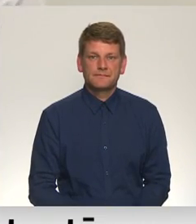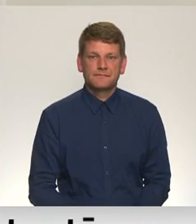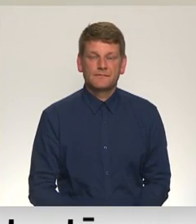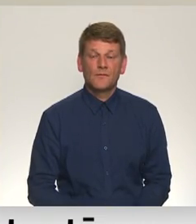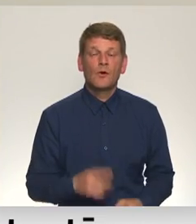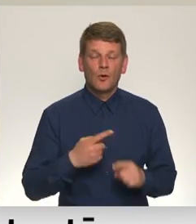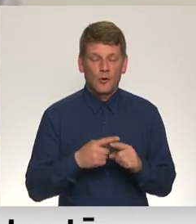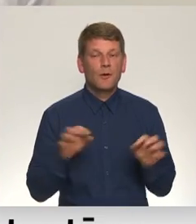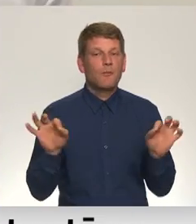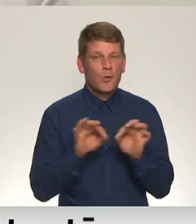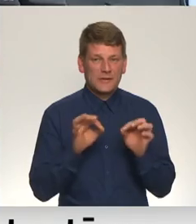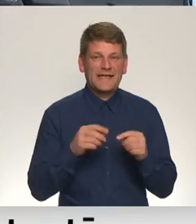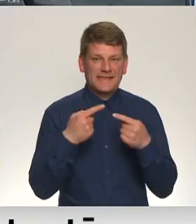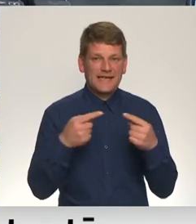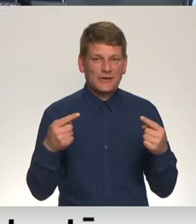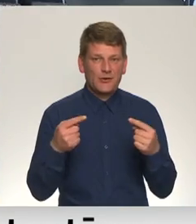Un mūzikas instrumenti.